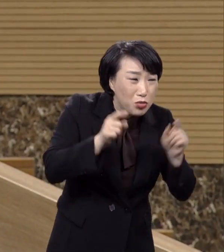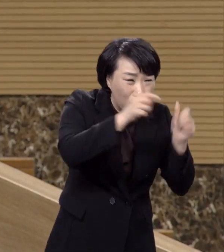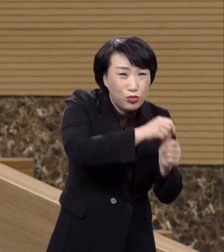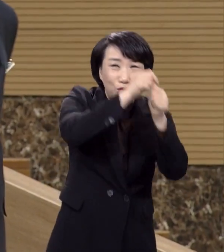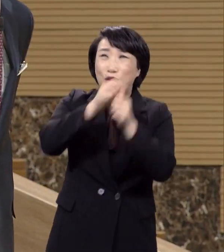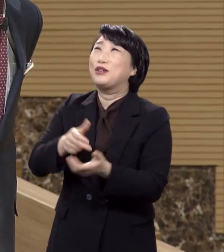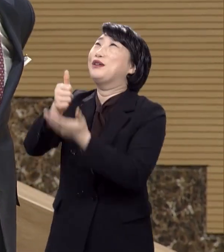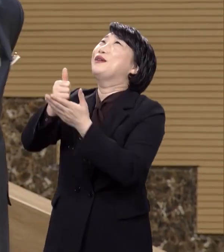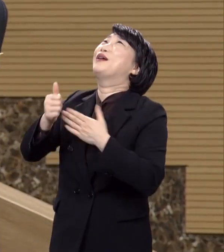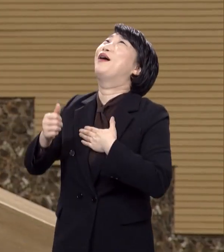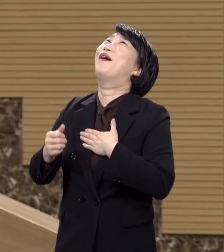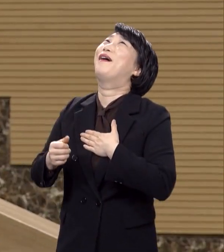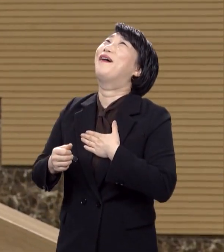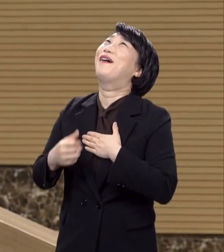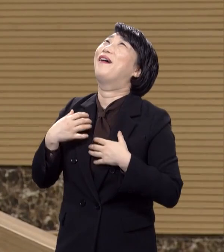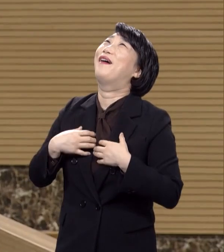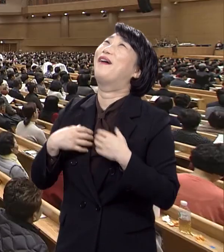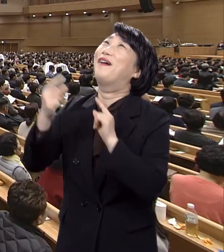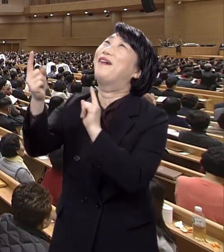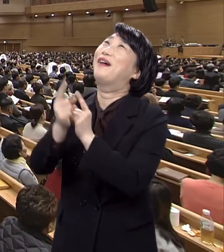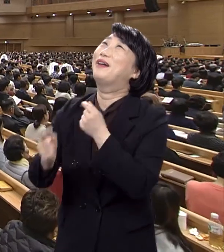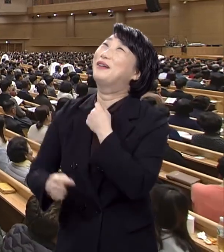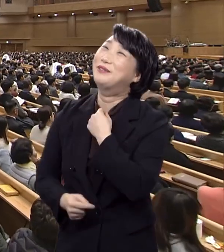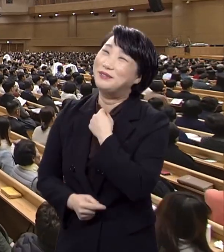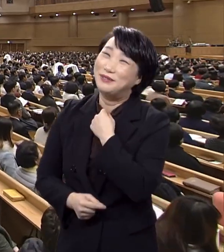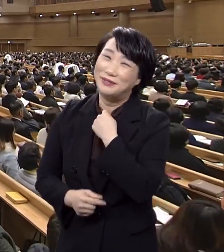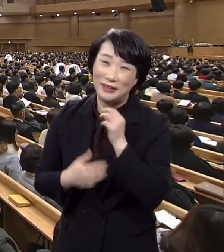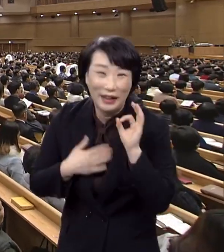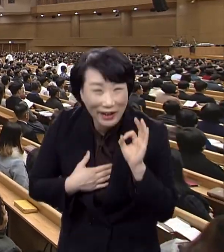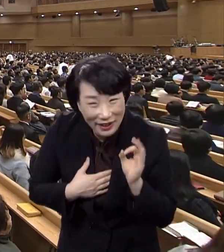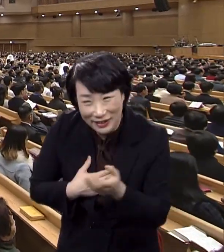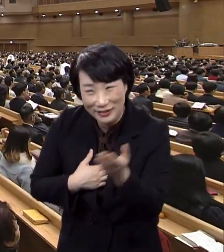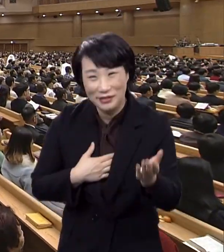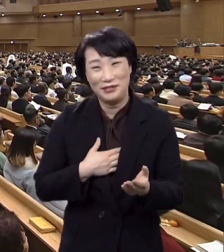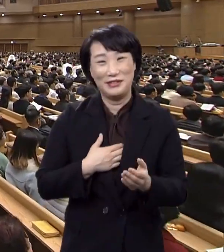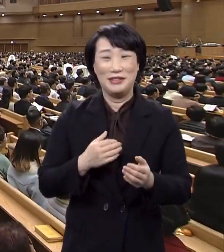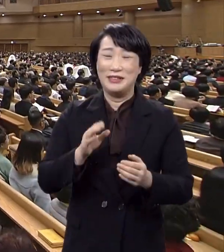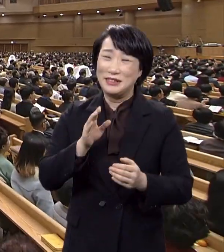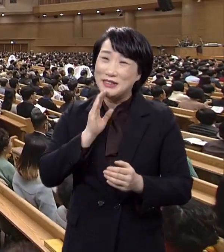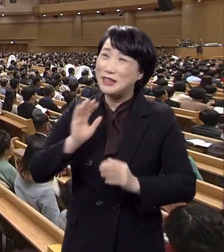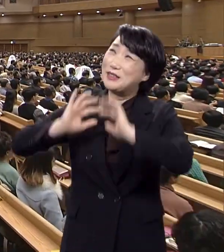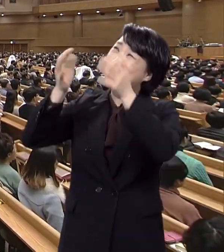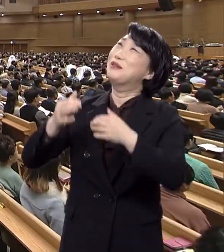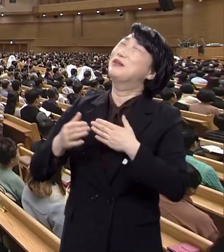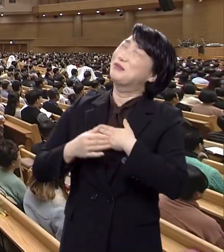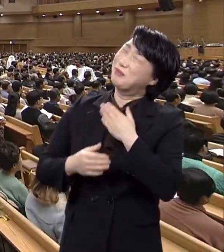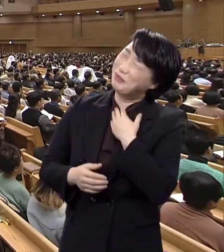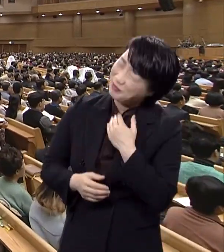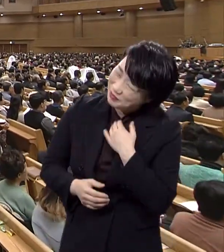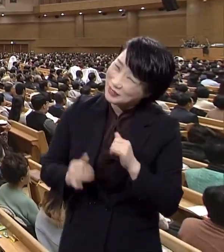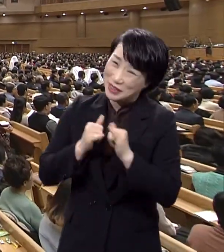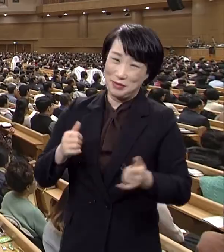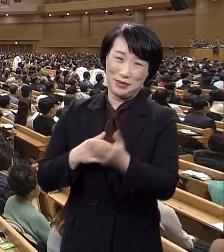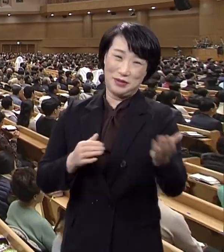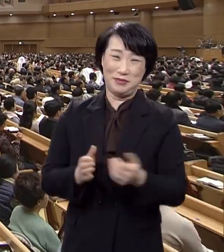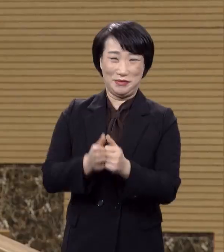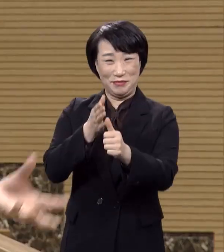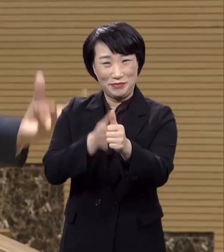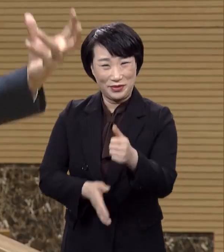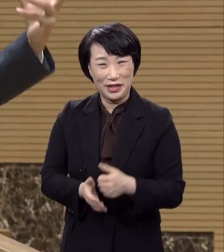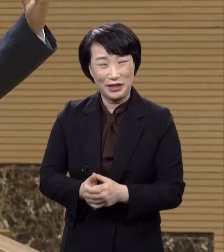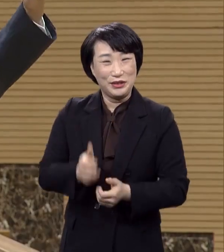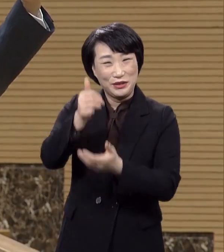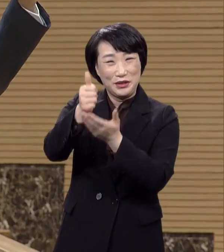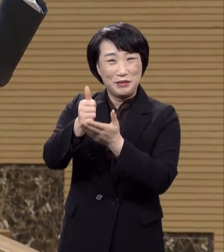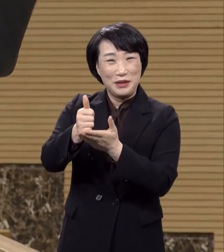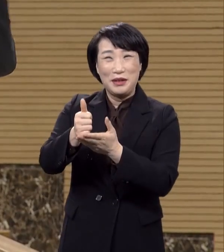보고 싶으냐 그 말이에요. 이해가 됩니까? 정말로 천국이 간절한 사람 되기를 바라며